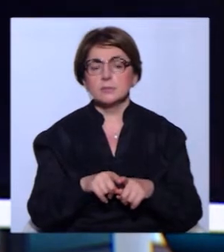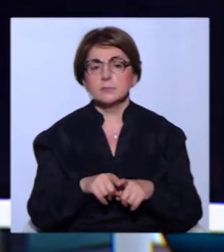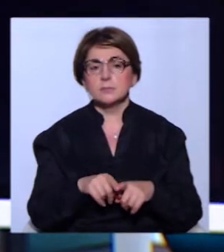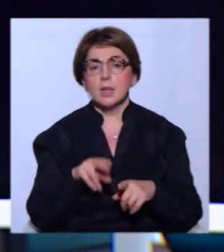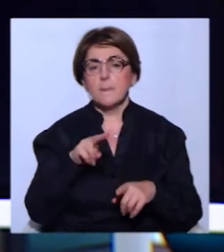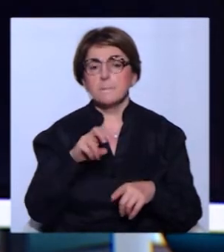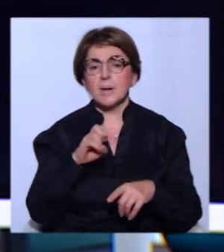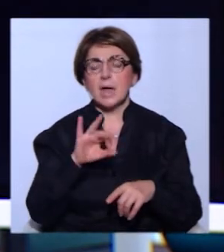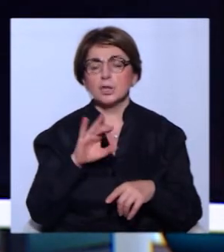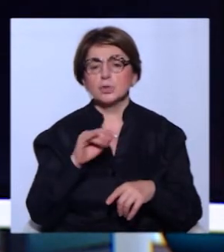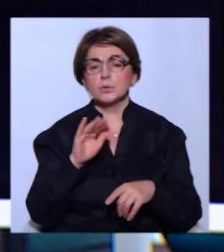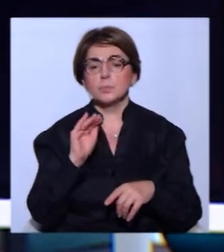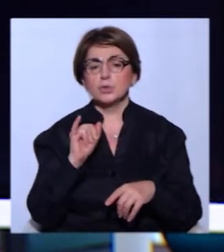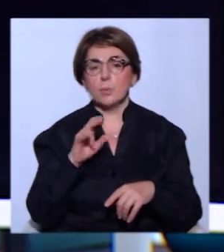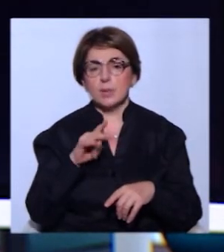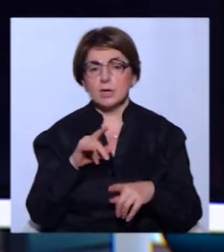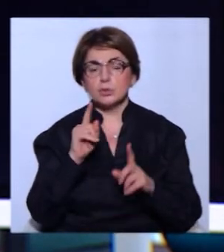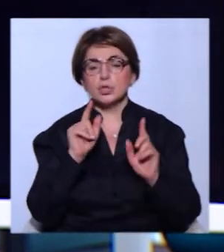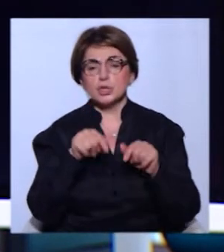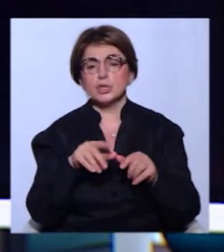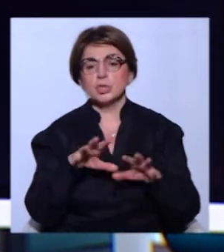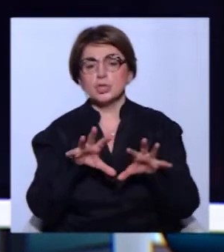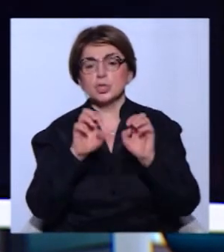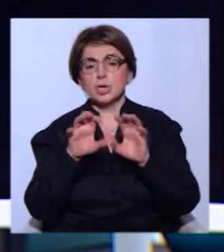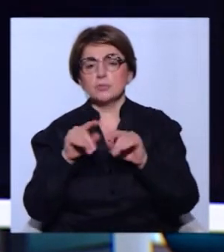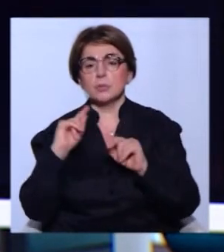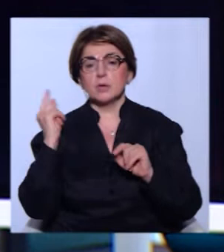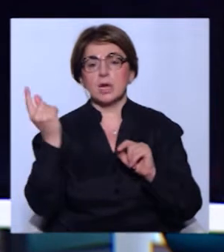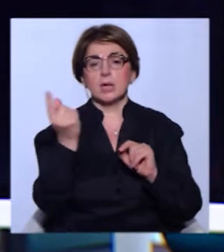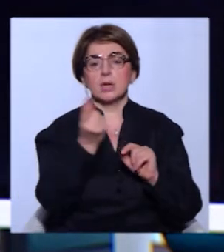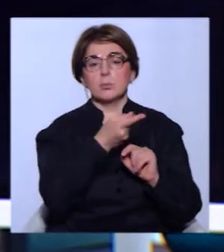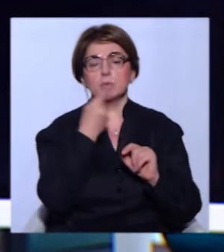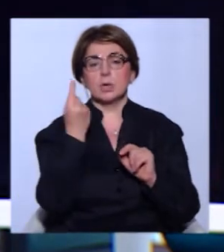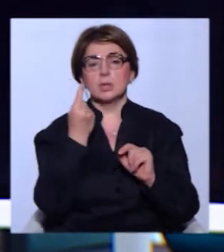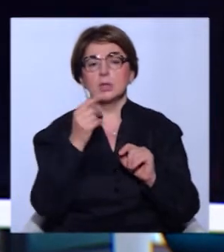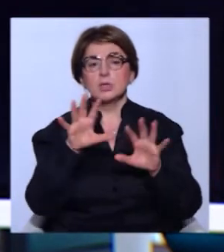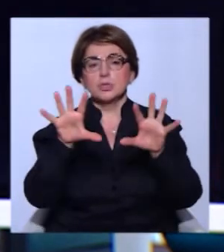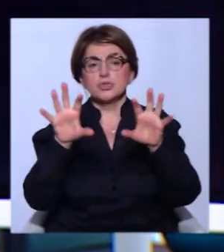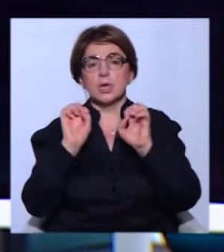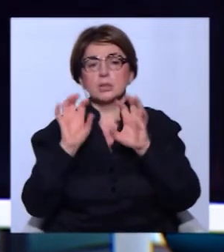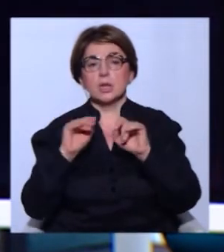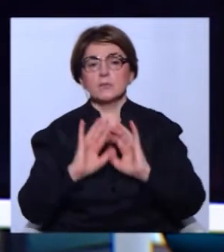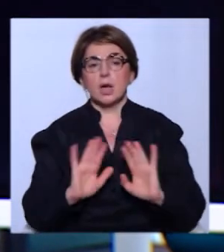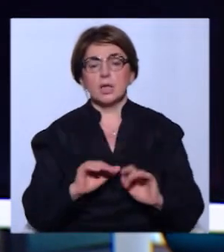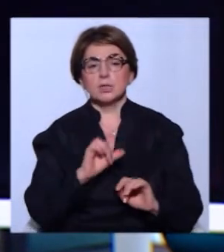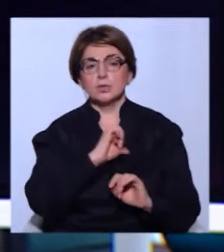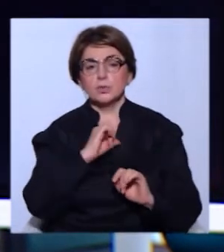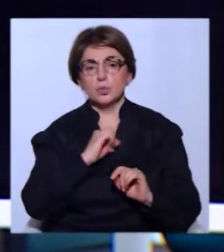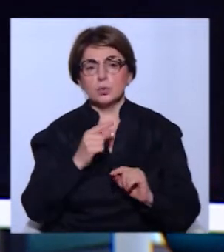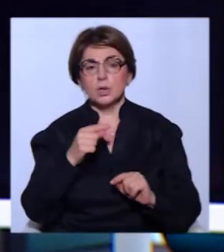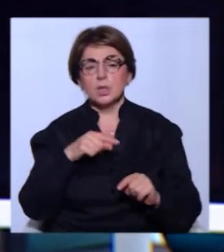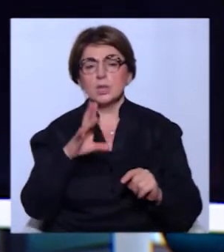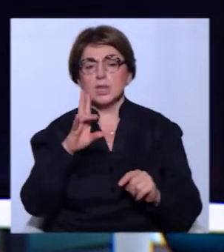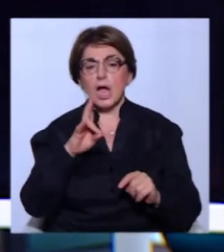დაუშვათ პლანქტონს, ფიტოპლანქტონს. ისინი შეითვისებენ გარემოში, გარემოდან შთანთქავენ ან თვითონ